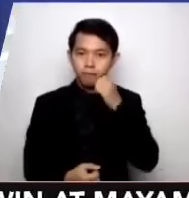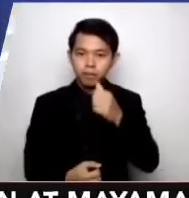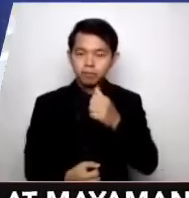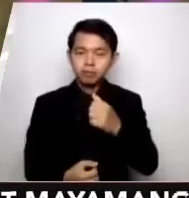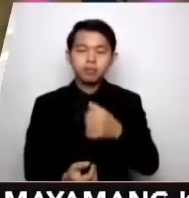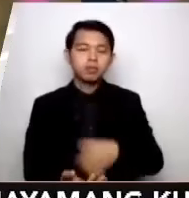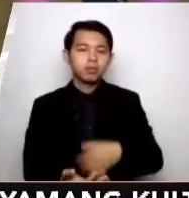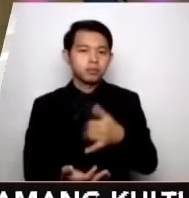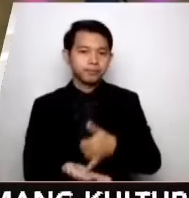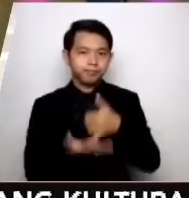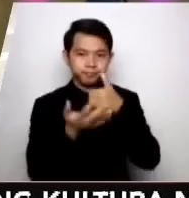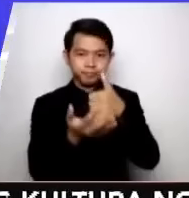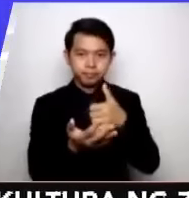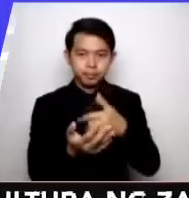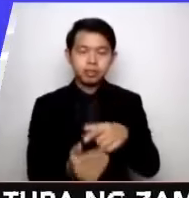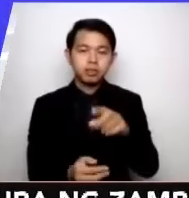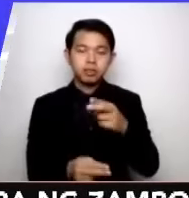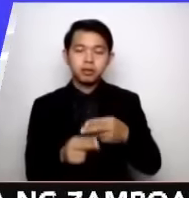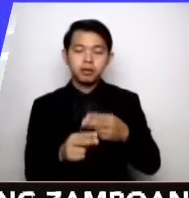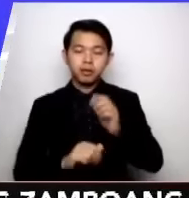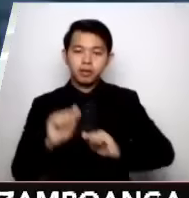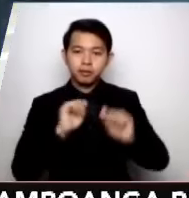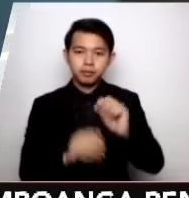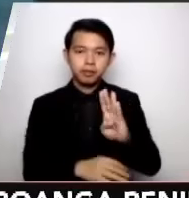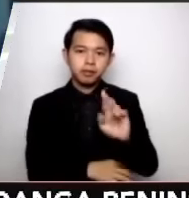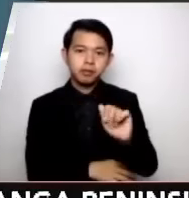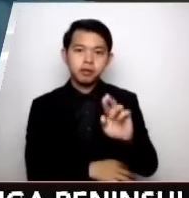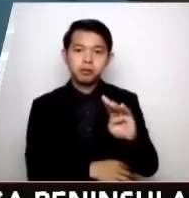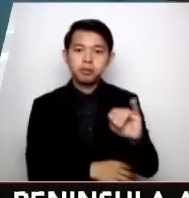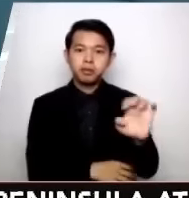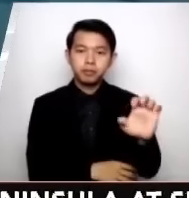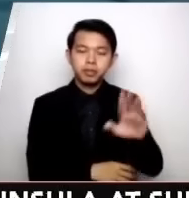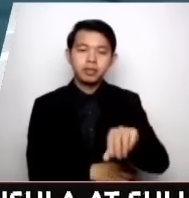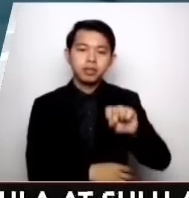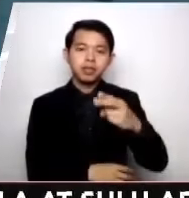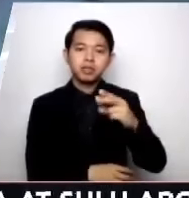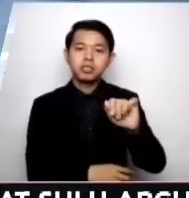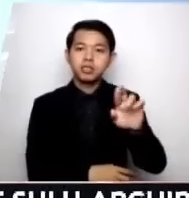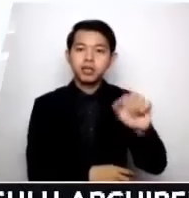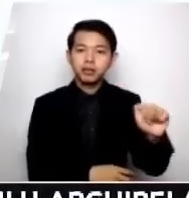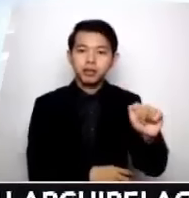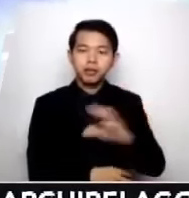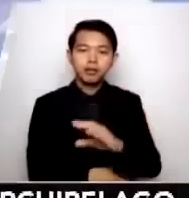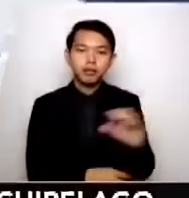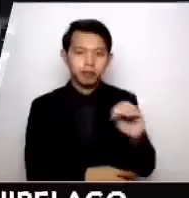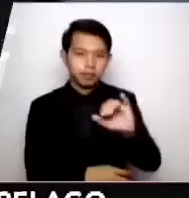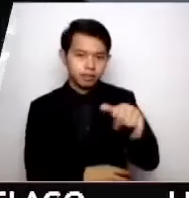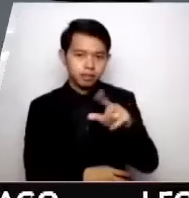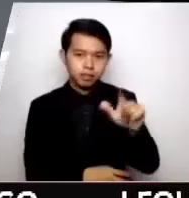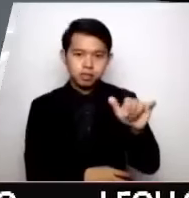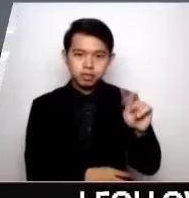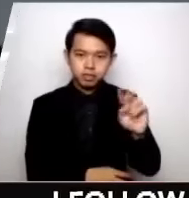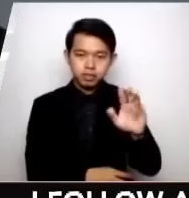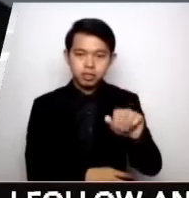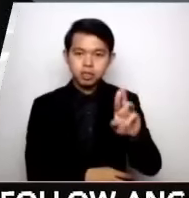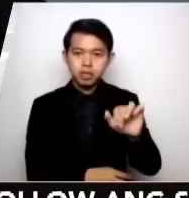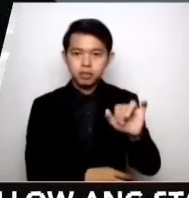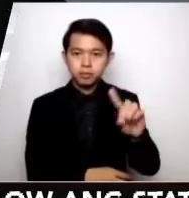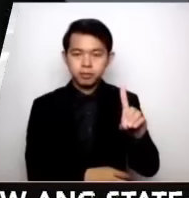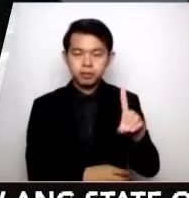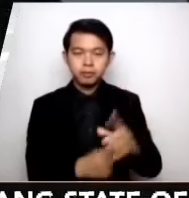Forteza, Unang Hirit Host Shaira Diaz at May Ilonggo Girl Star Jillian Ward. Kinilalang Anak TV Male Makabata Star